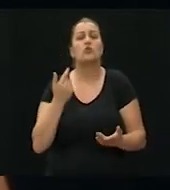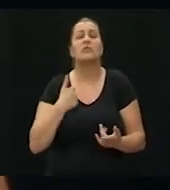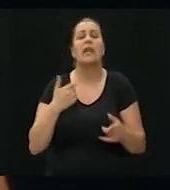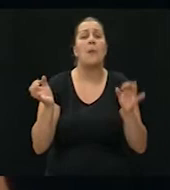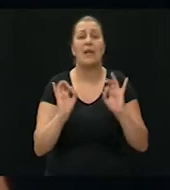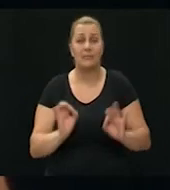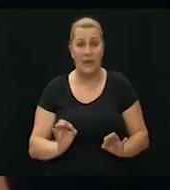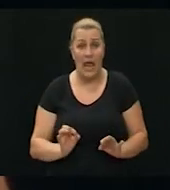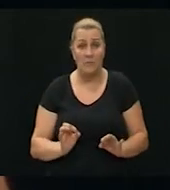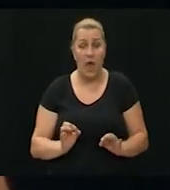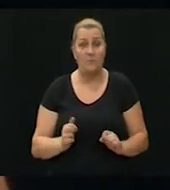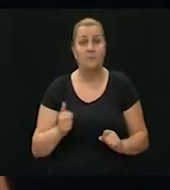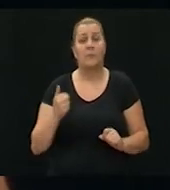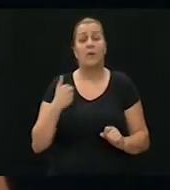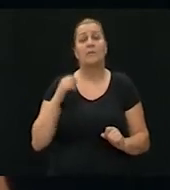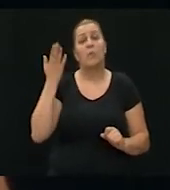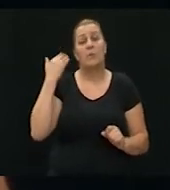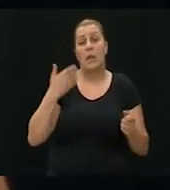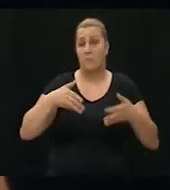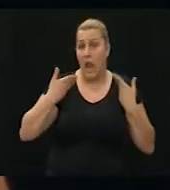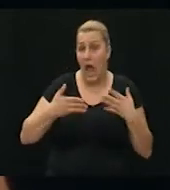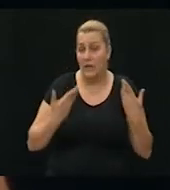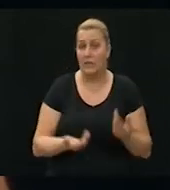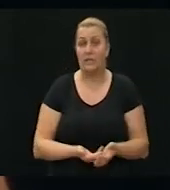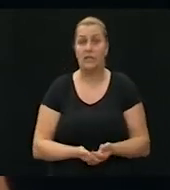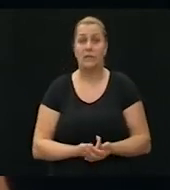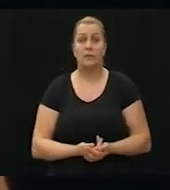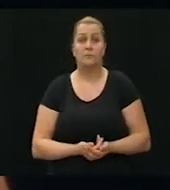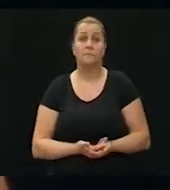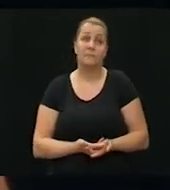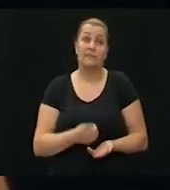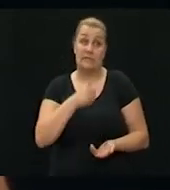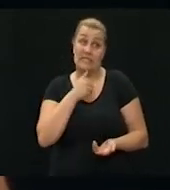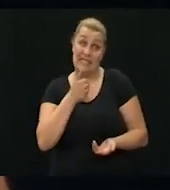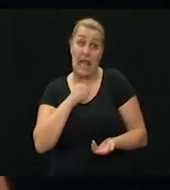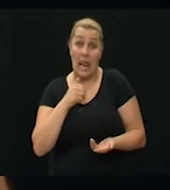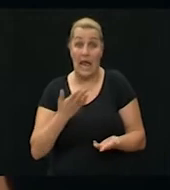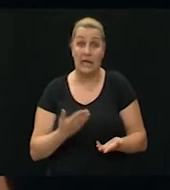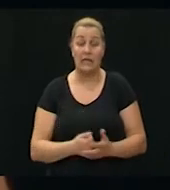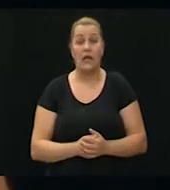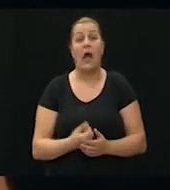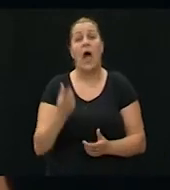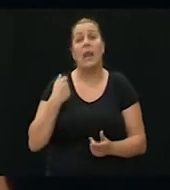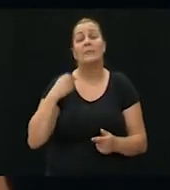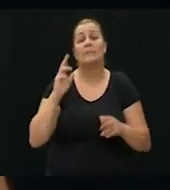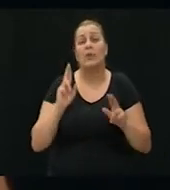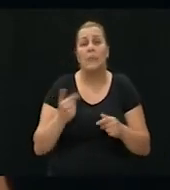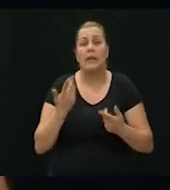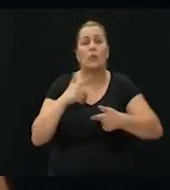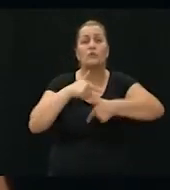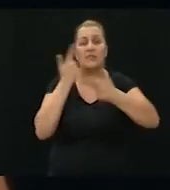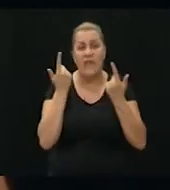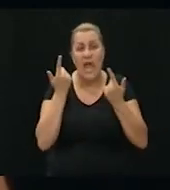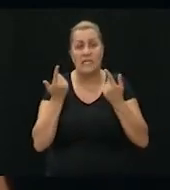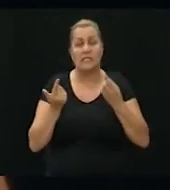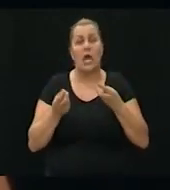nas se sprema, jel? Bili smo mladi i rekao bih ni zeleni, ali imali smo neku svijest, imali smo